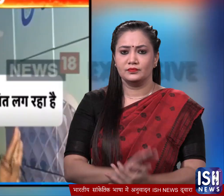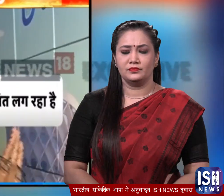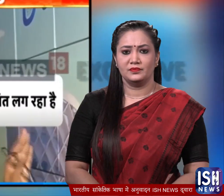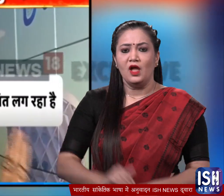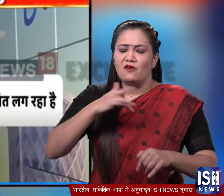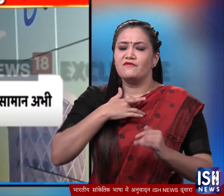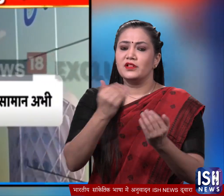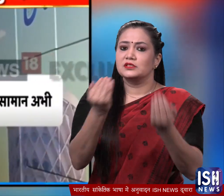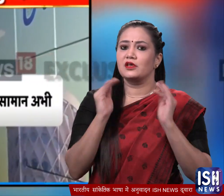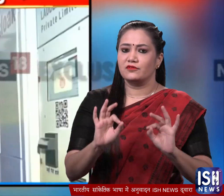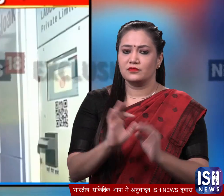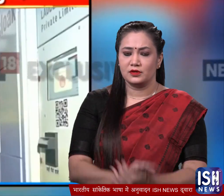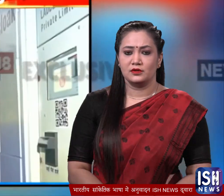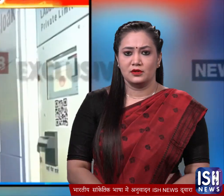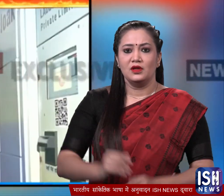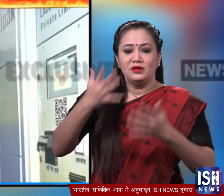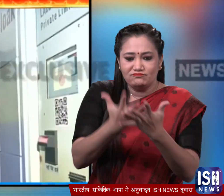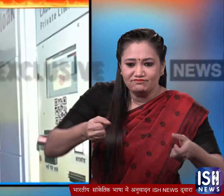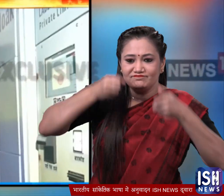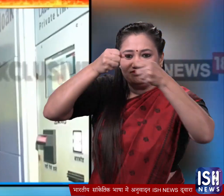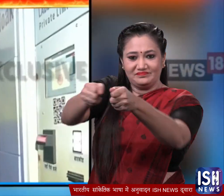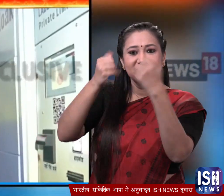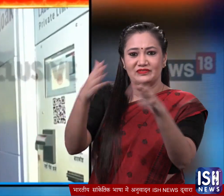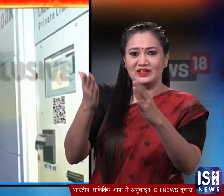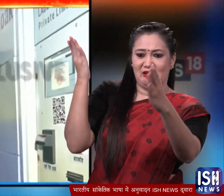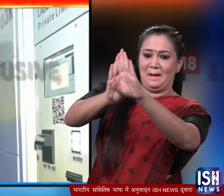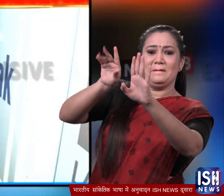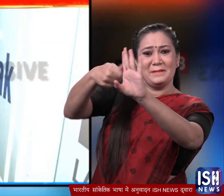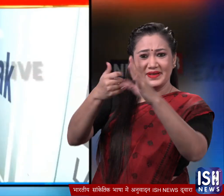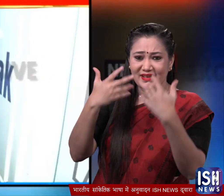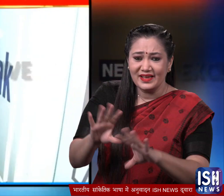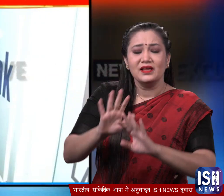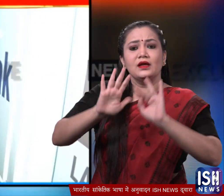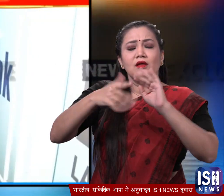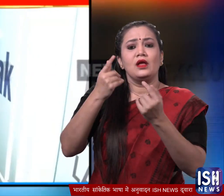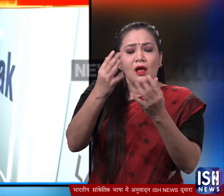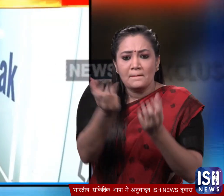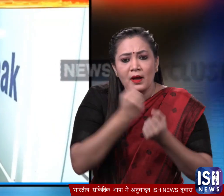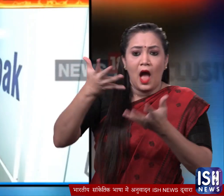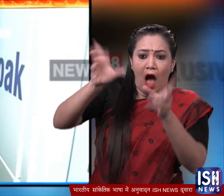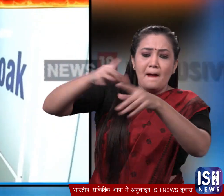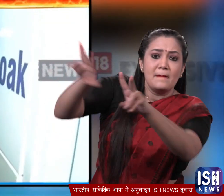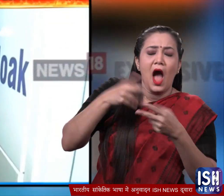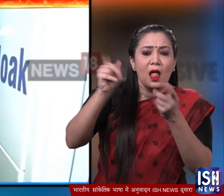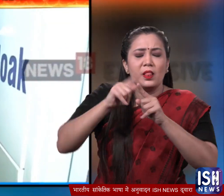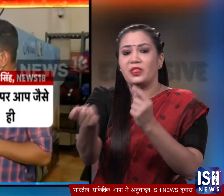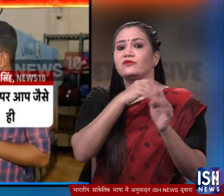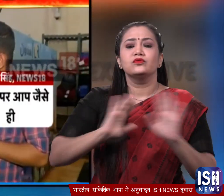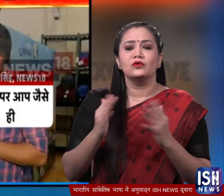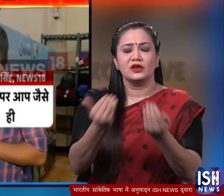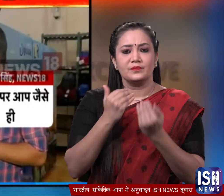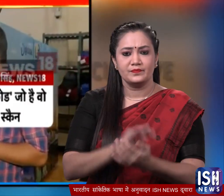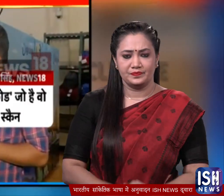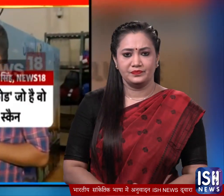आए। सेफ लग रहा है पूरा सामान रखने के बाद इन लॉकरों से उसे निकालने की भी पूरी प्रक्रिया है, ताकि वहां से सामान चोरी न हो सके। स्कैनर